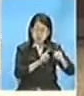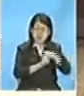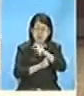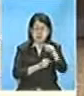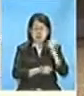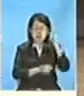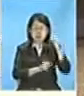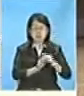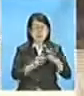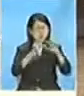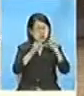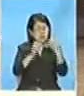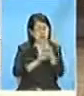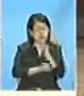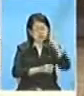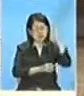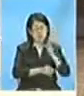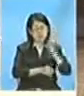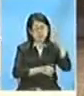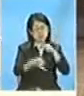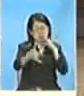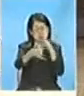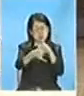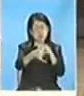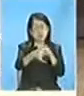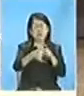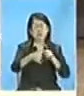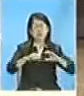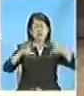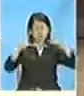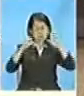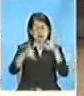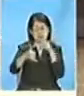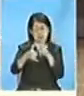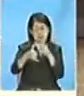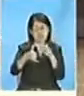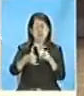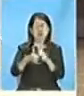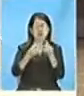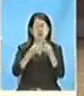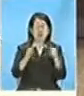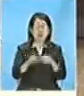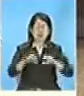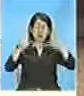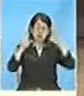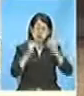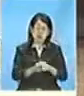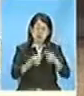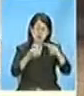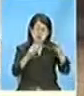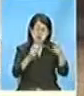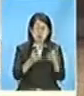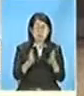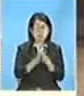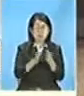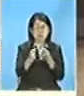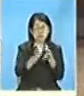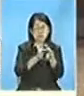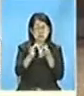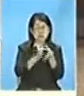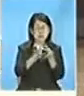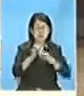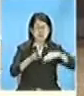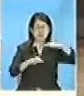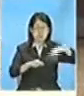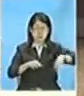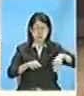ตั้งเพื่อสอบถามรัฐบาลยังได้รับการตอบยังได้รับการชี้แจงในเวลาที่ล่า